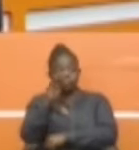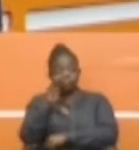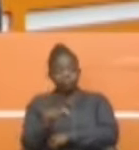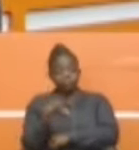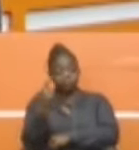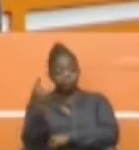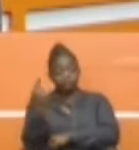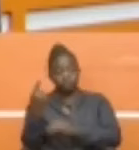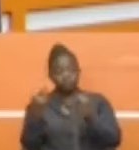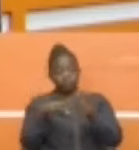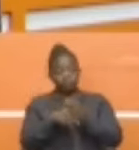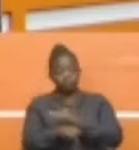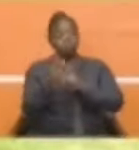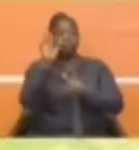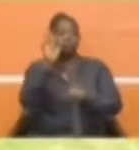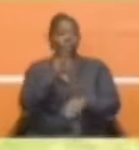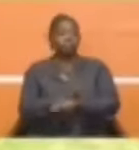0 emukono.